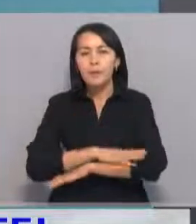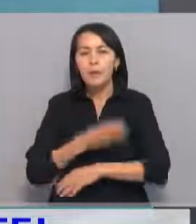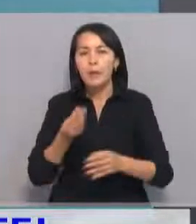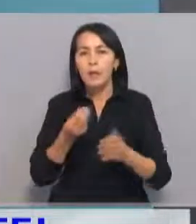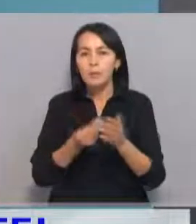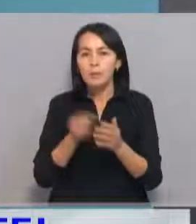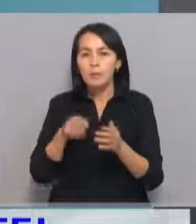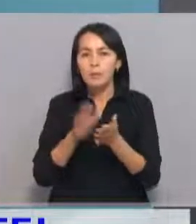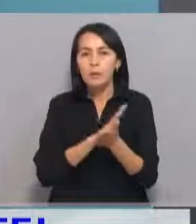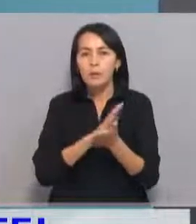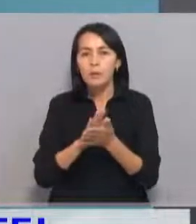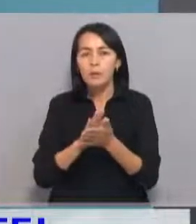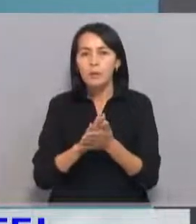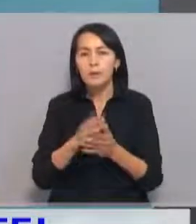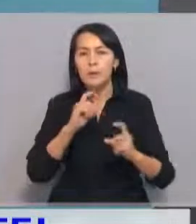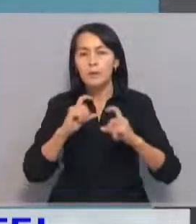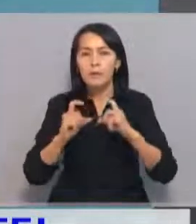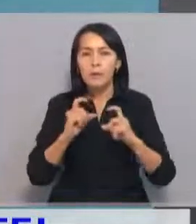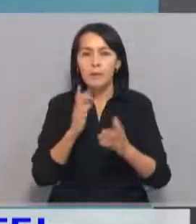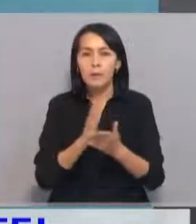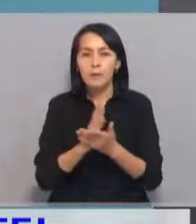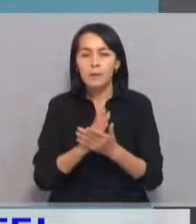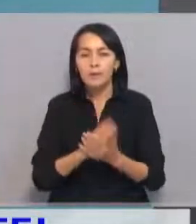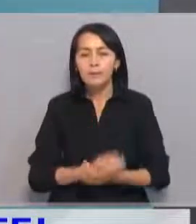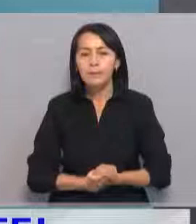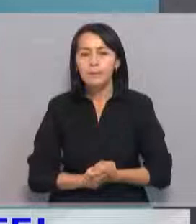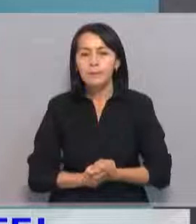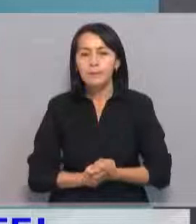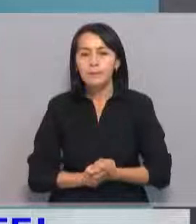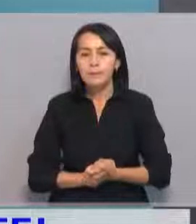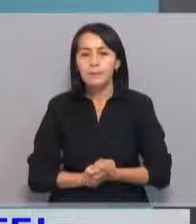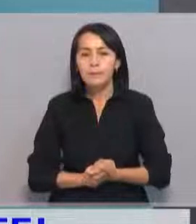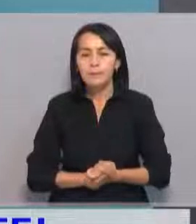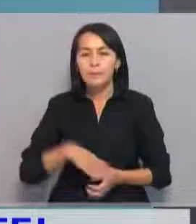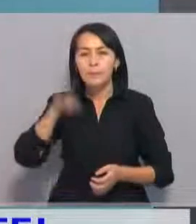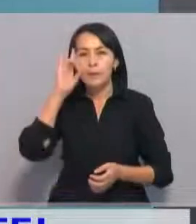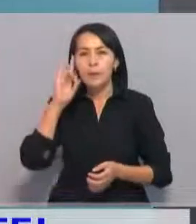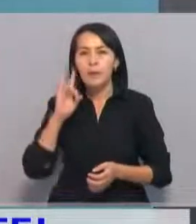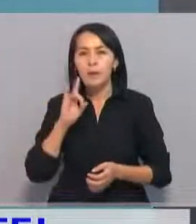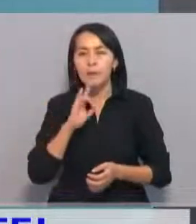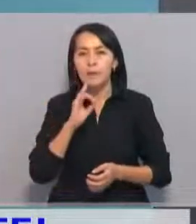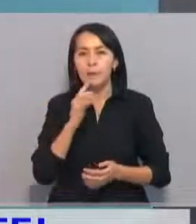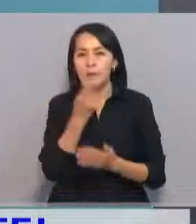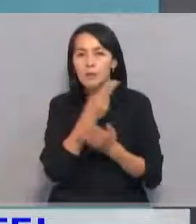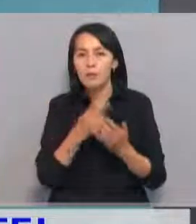болса, бұл жерде тегін екен. Шахмат. Қазақтарда біз көп художниктер шықпаған бізде, аз